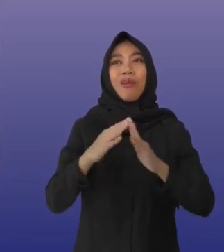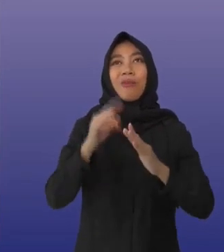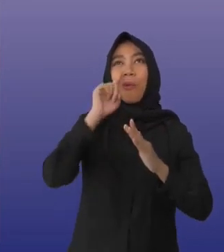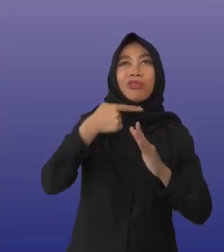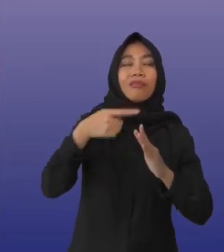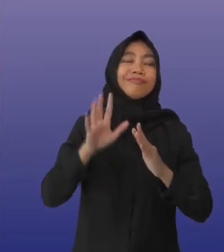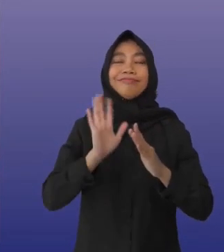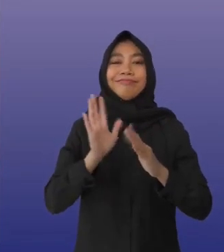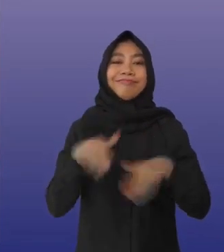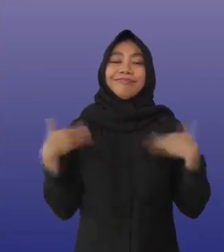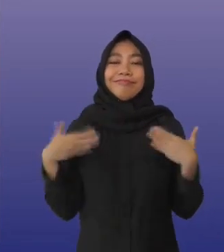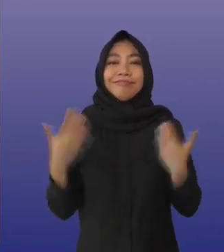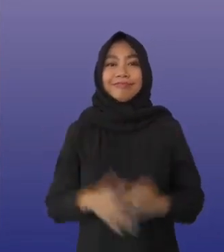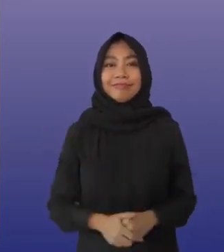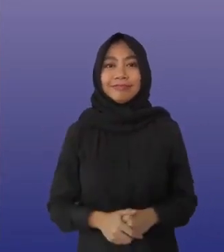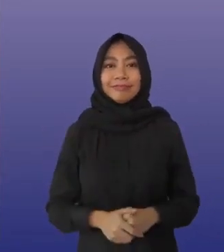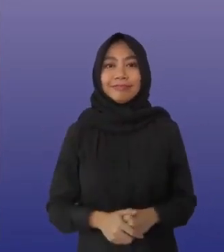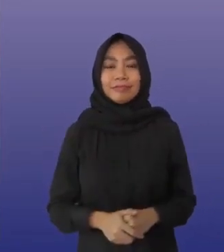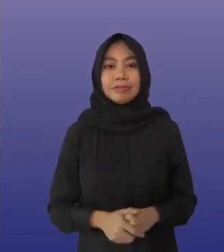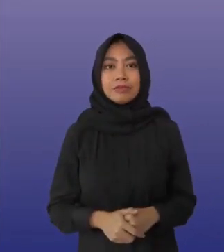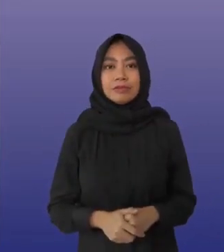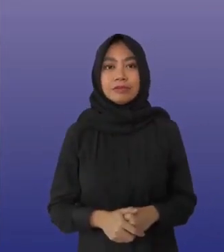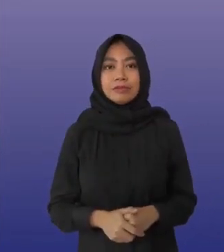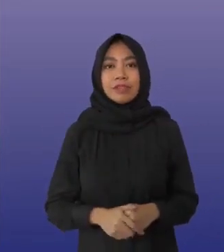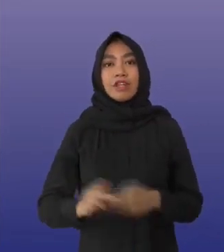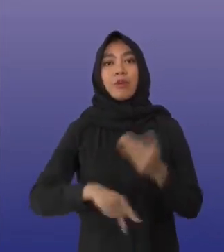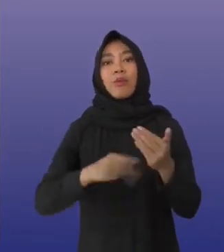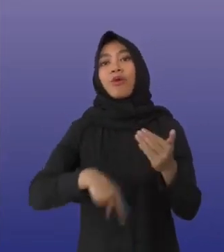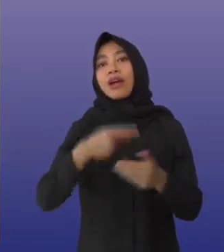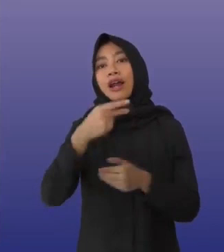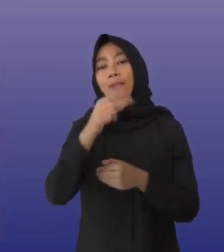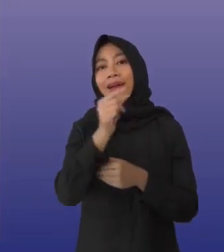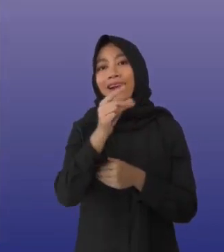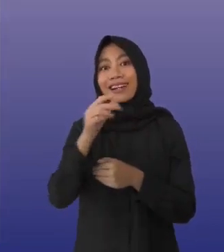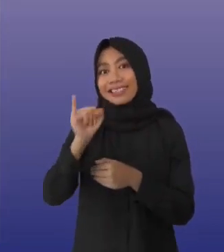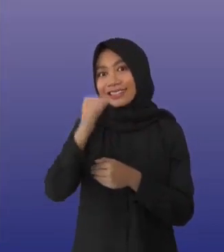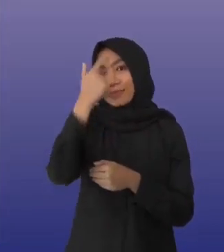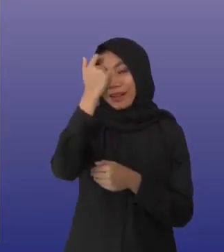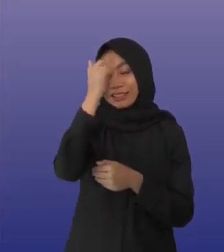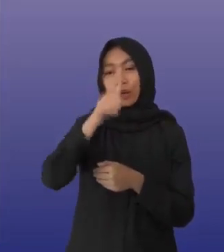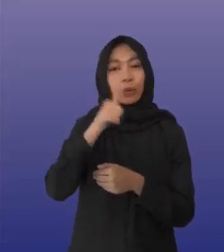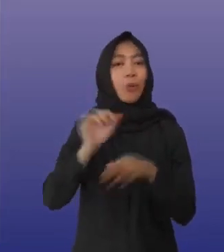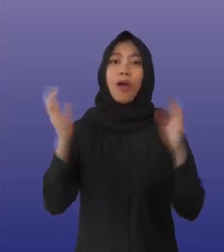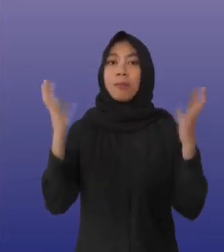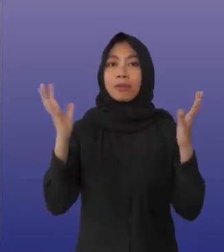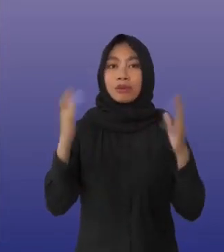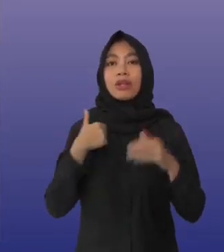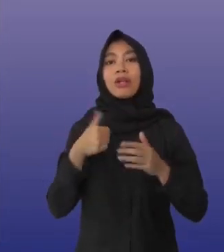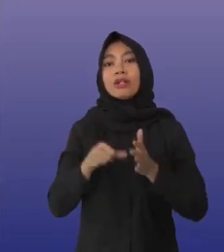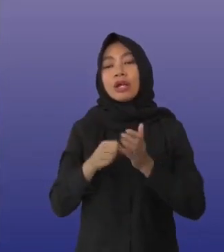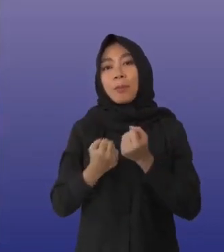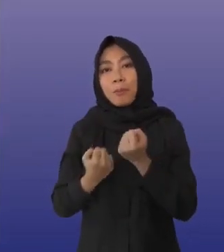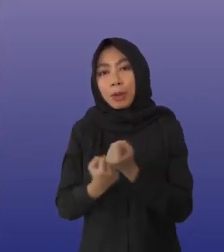saya sangat mengapresiasi program belajar di RRI untuk mendukung anjuran pemerintah